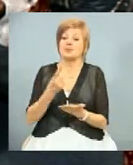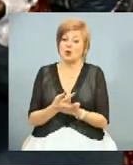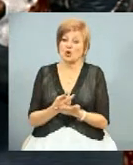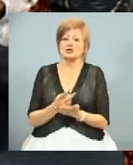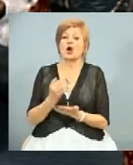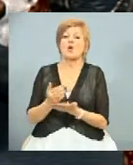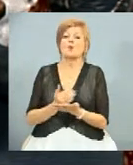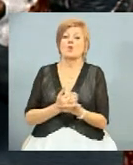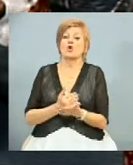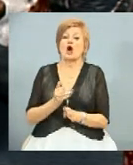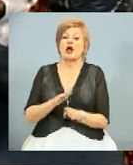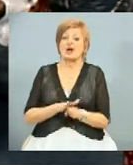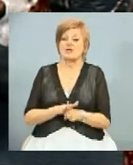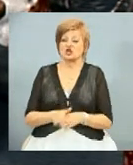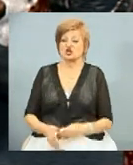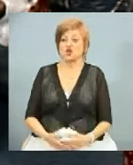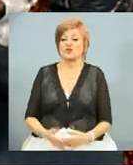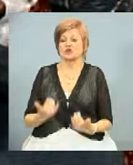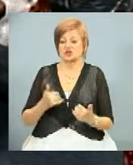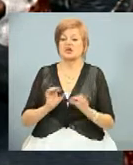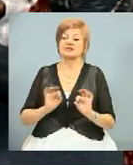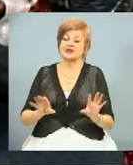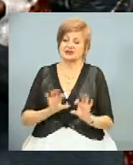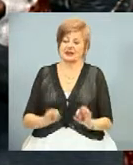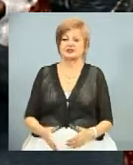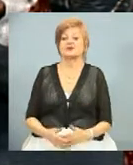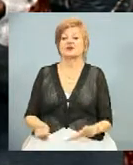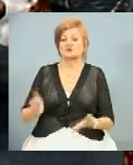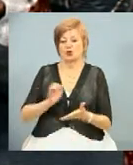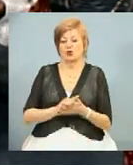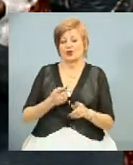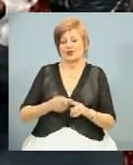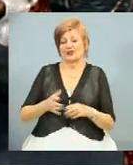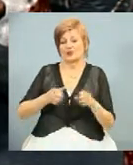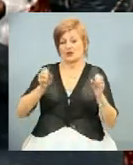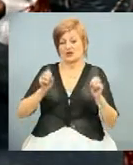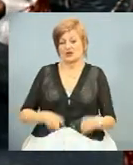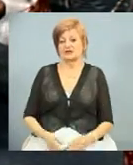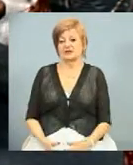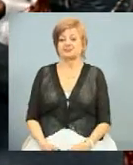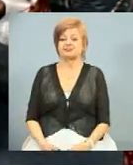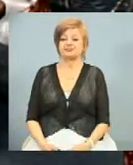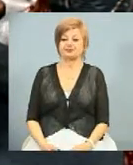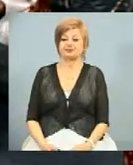програмістів. Просто в нашому сюжеті ми зараз і познайомимо вас з цією цікавою професією, тож дивіться.